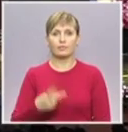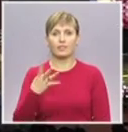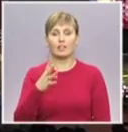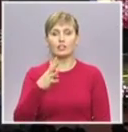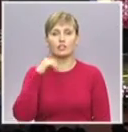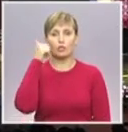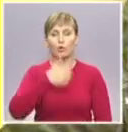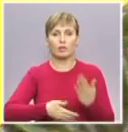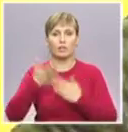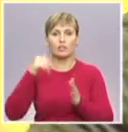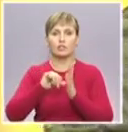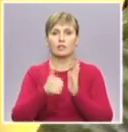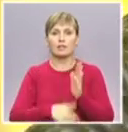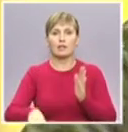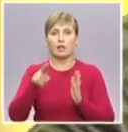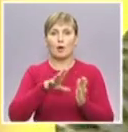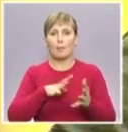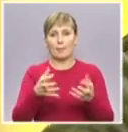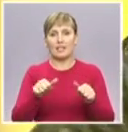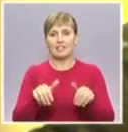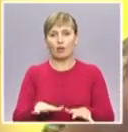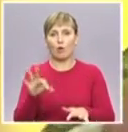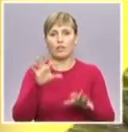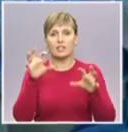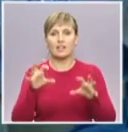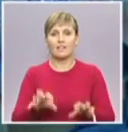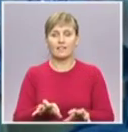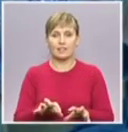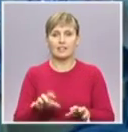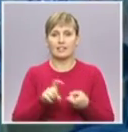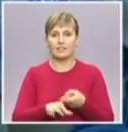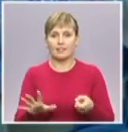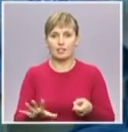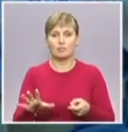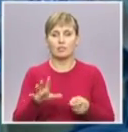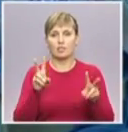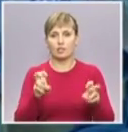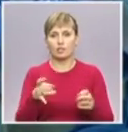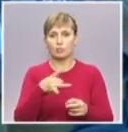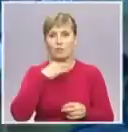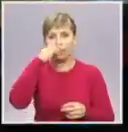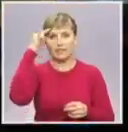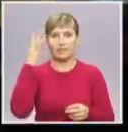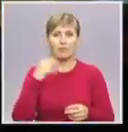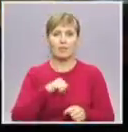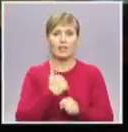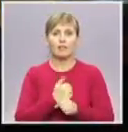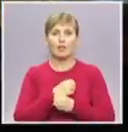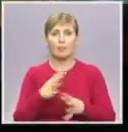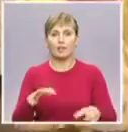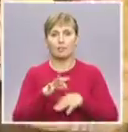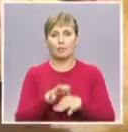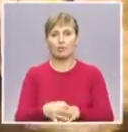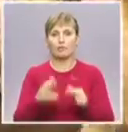24 года назад, 16 декабря, был принят закон о независимости и государственном суверенитете Республики Казахстан. В Алматы главное празднование прошло